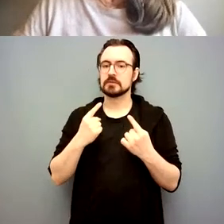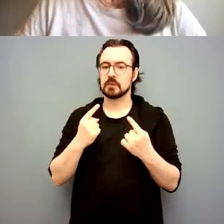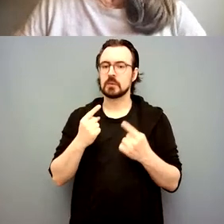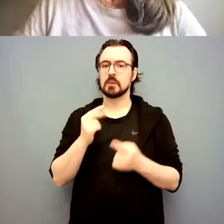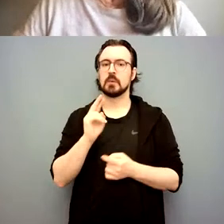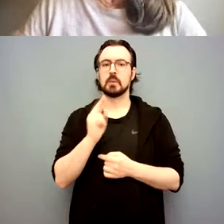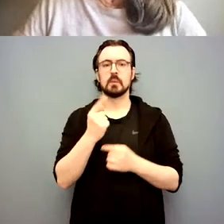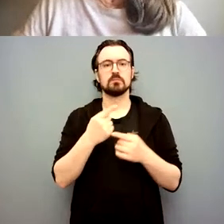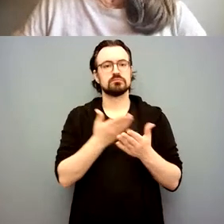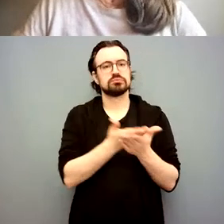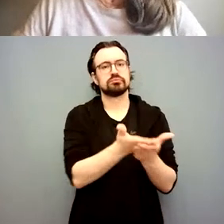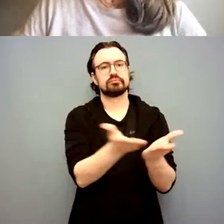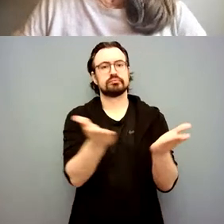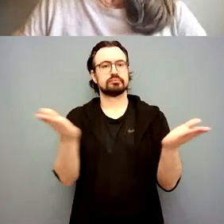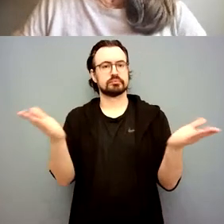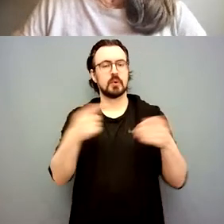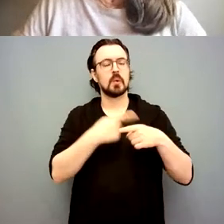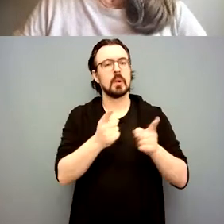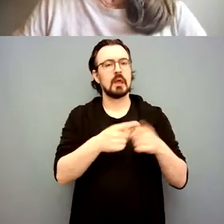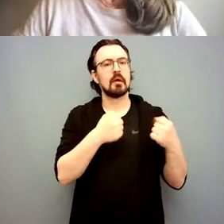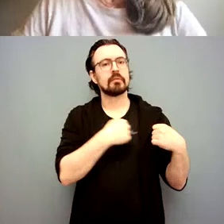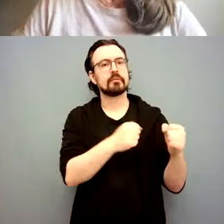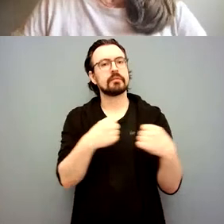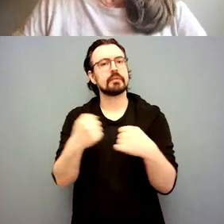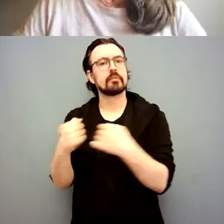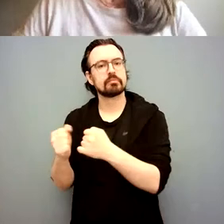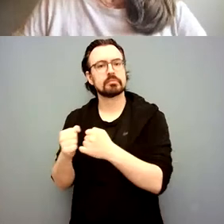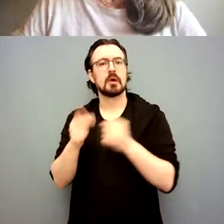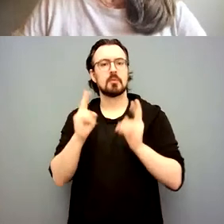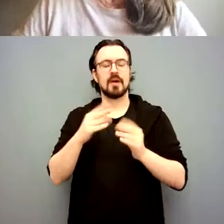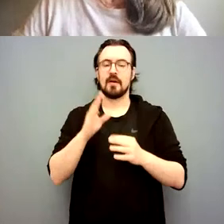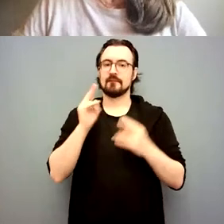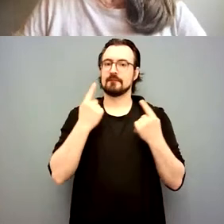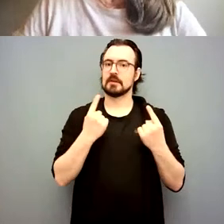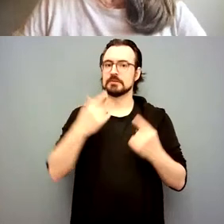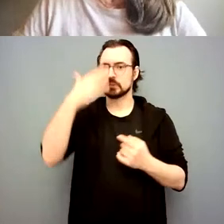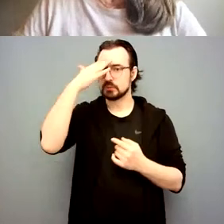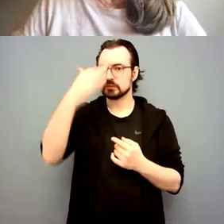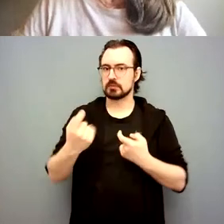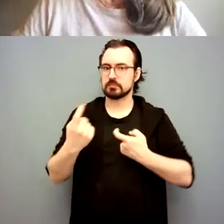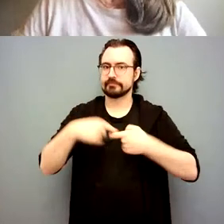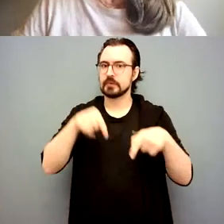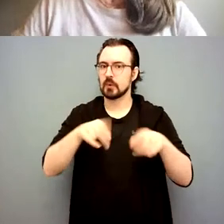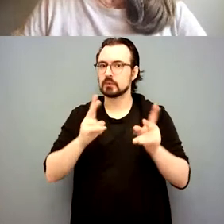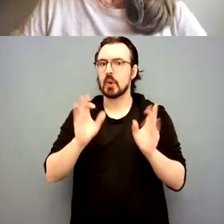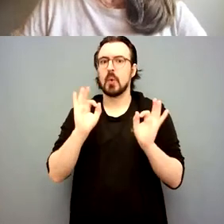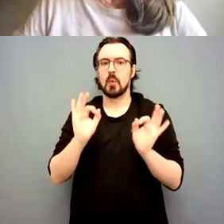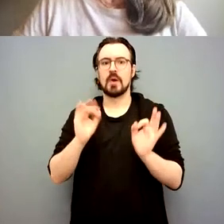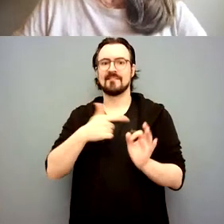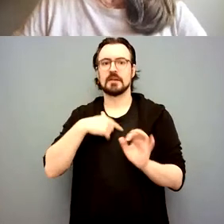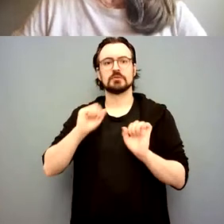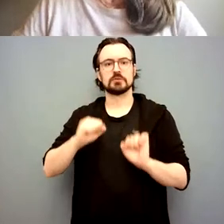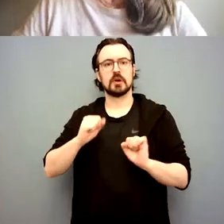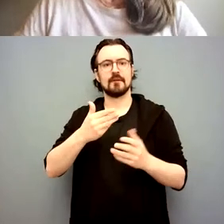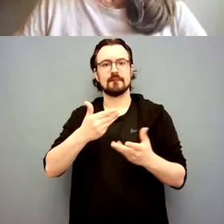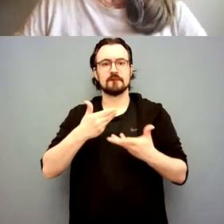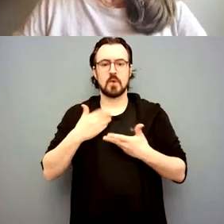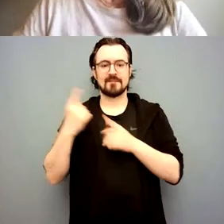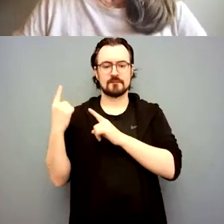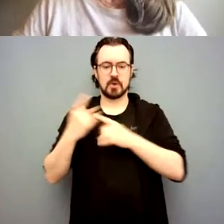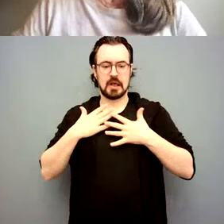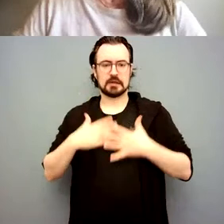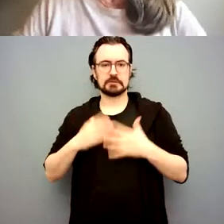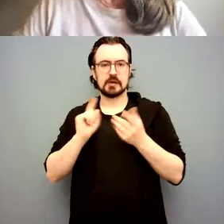av olika aktiviteter och fantastisk kunskap i det här, hur vi ska få den folkhälsan att